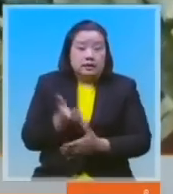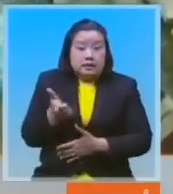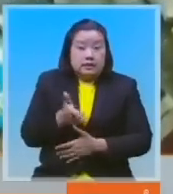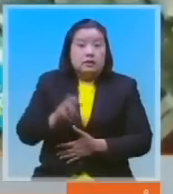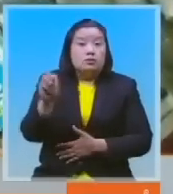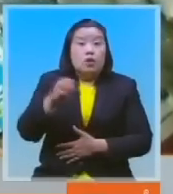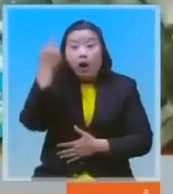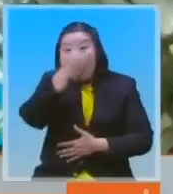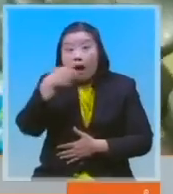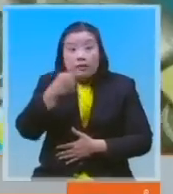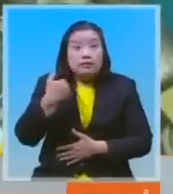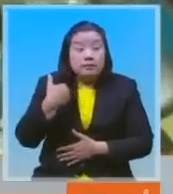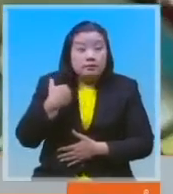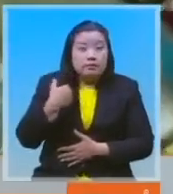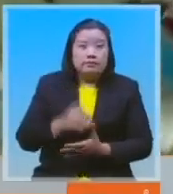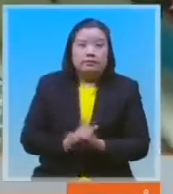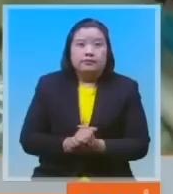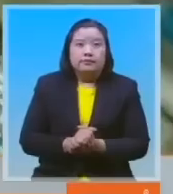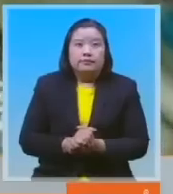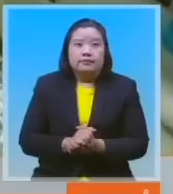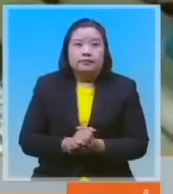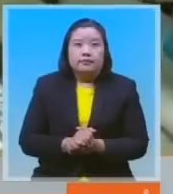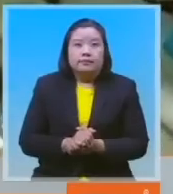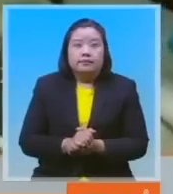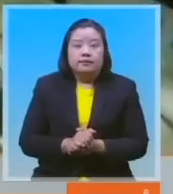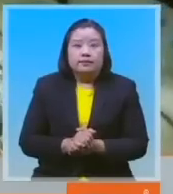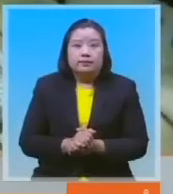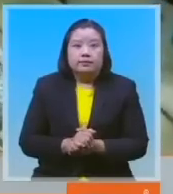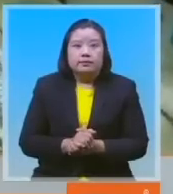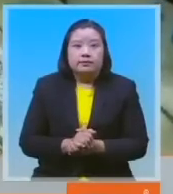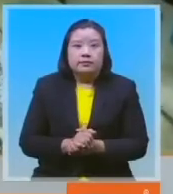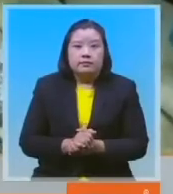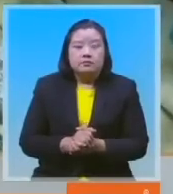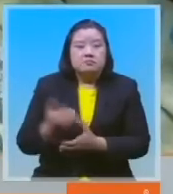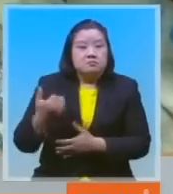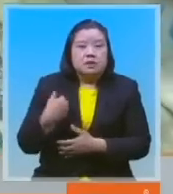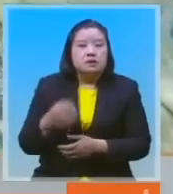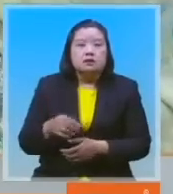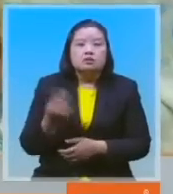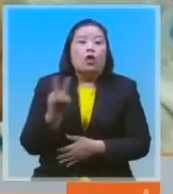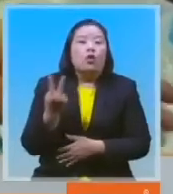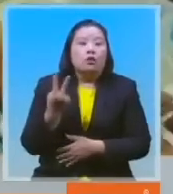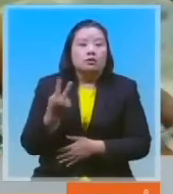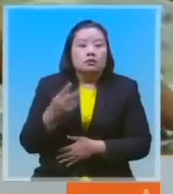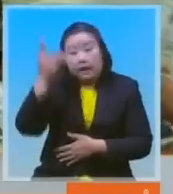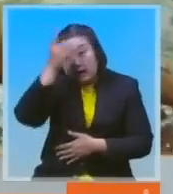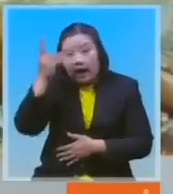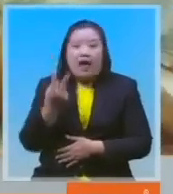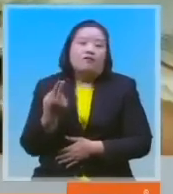มื่อกี้มึงออกทั้ง2คนคือคนไทยคือคุณตุ๊กกี้กับสามีครับ